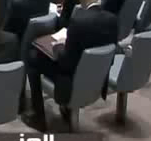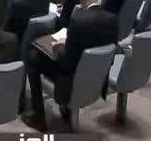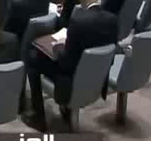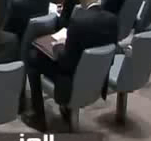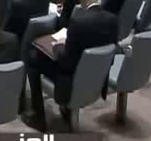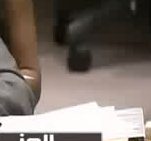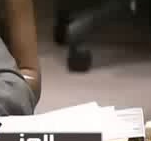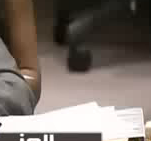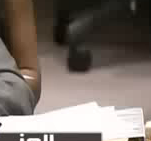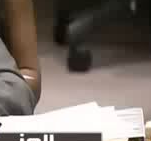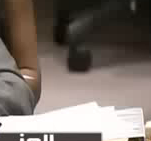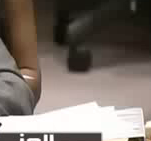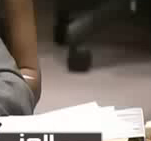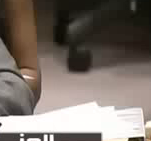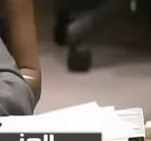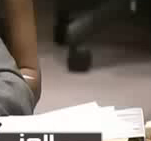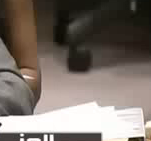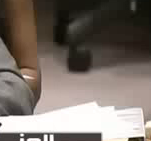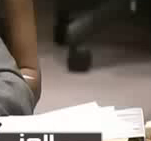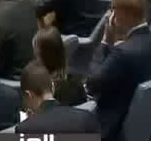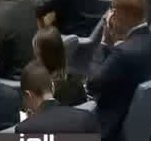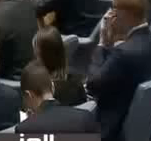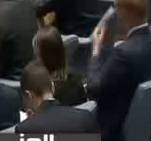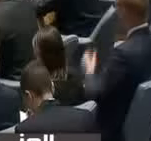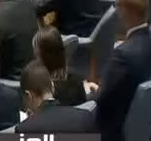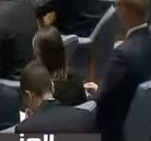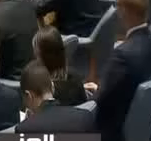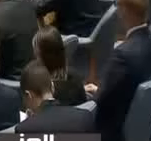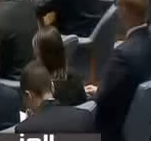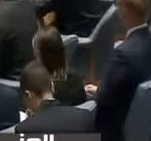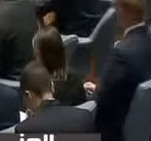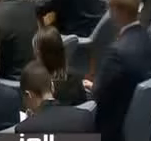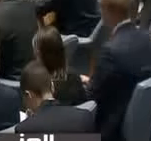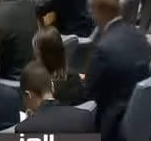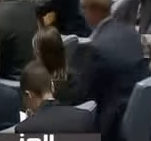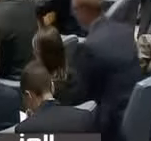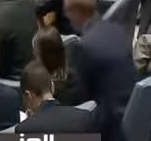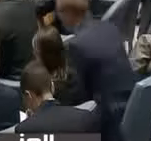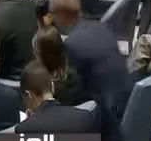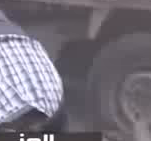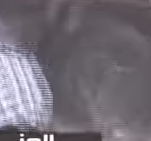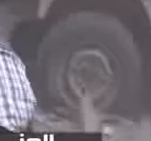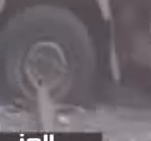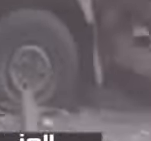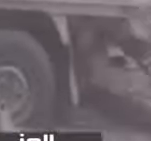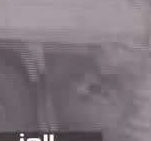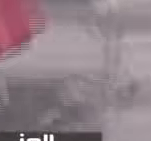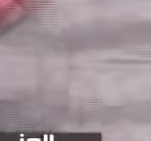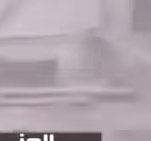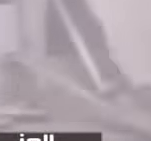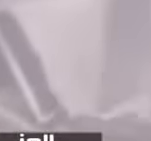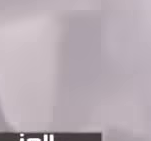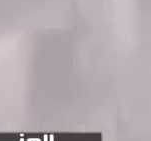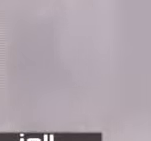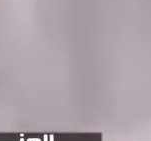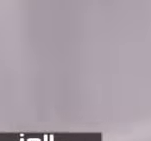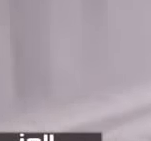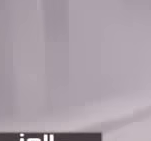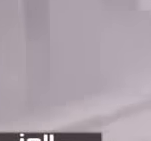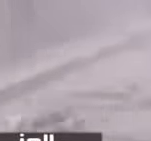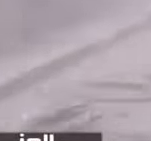مجلس الأمن يفشل في التوصل إلى اتفاق يقضي بفرض عقوبات على سوريا وتشكيك روسي في المعلومات المقدمة.